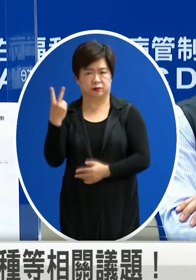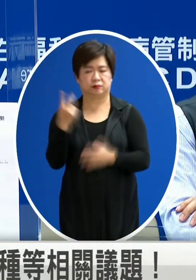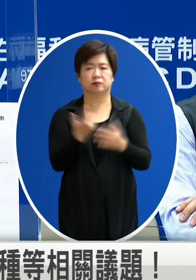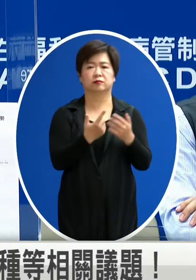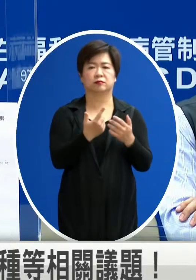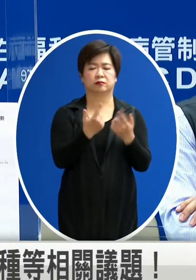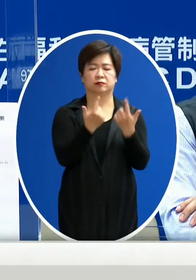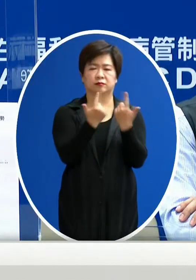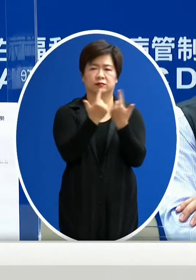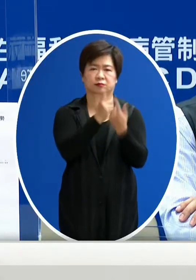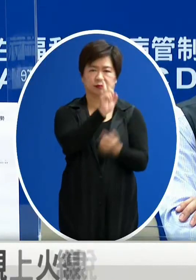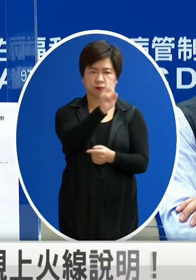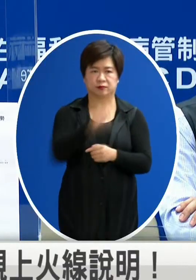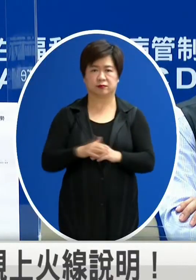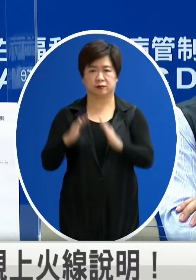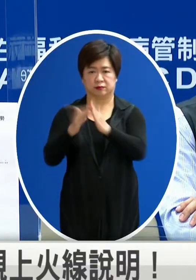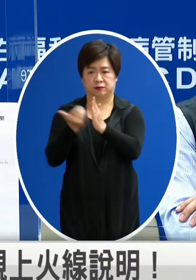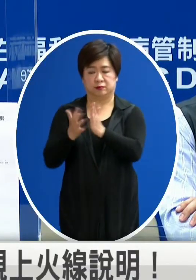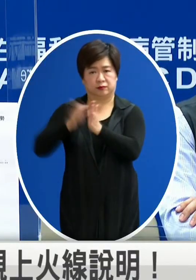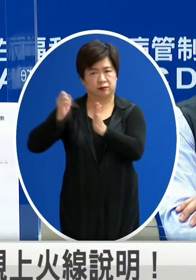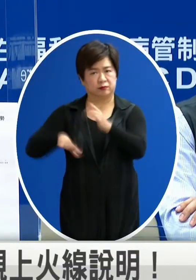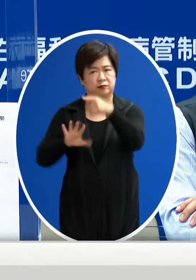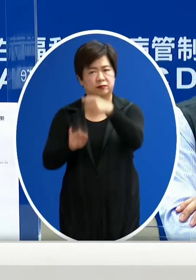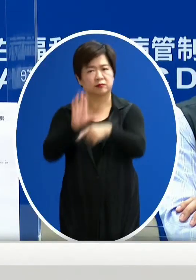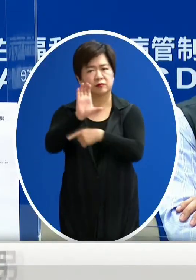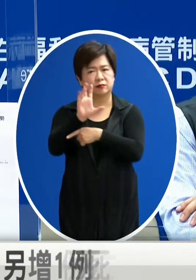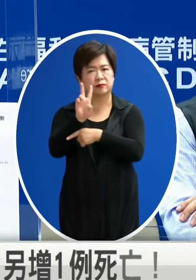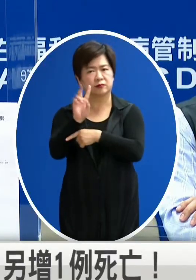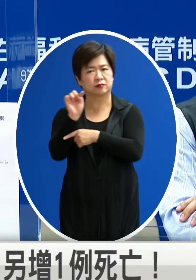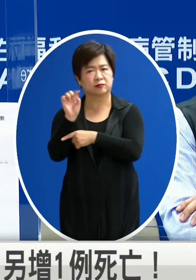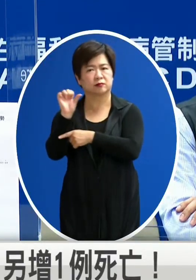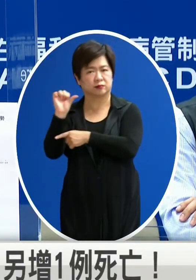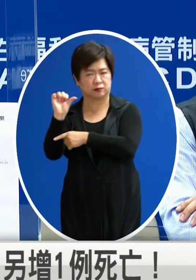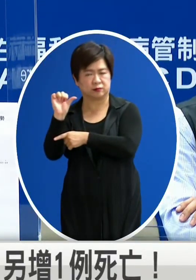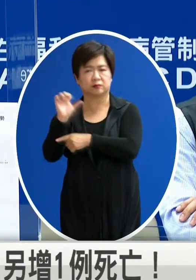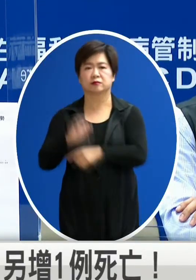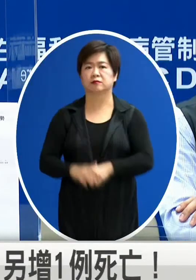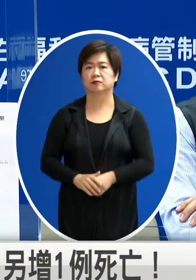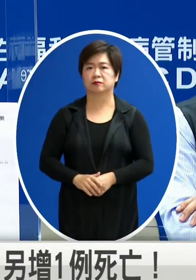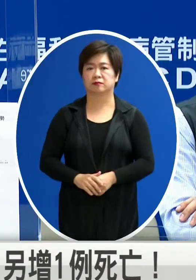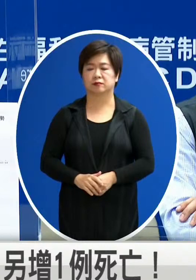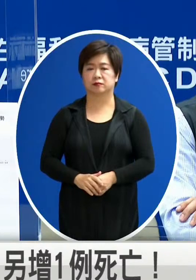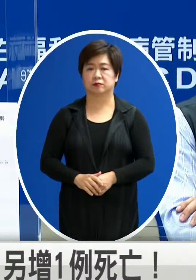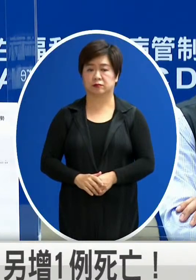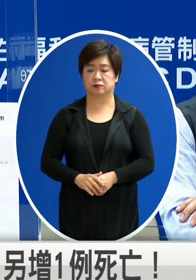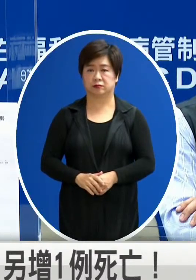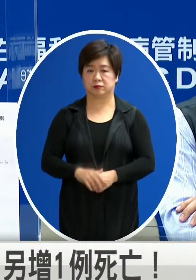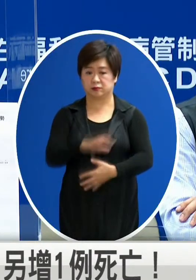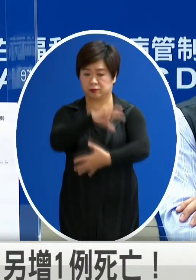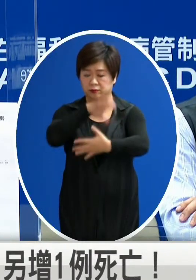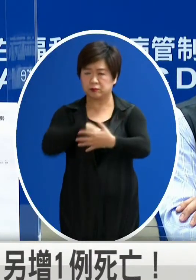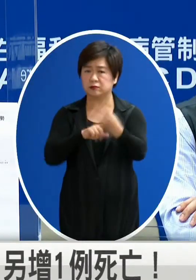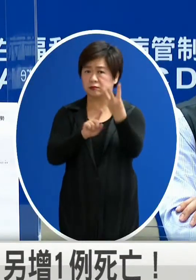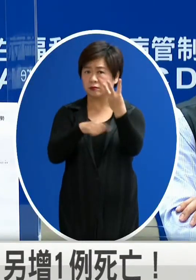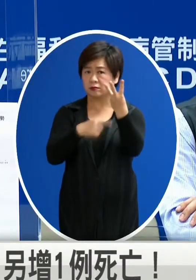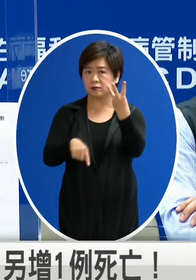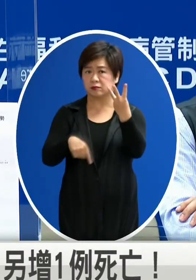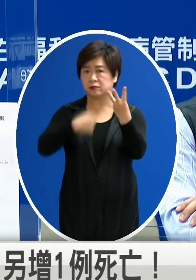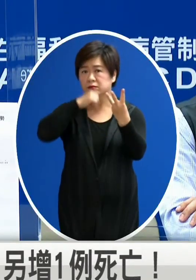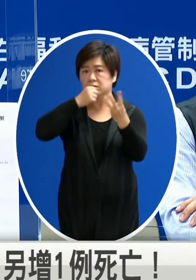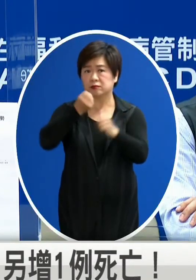北市1例。那且隔离的案子现在有92.5%。那这里面这3例哈，